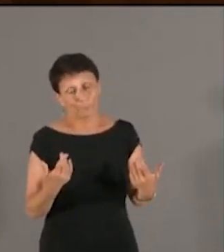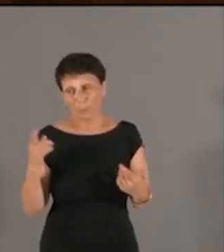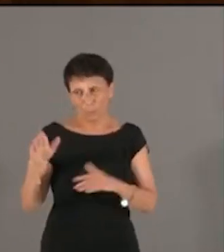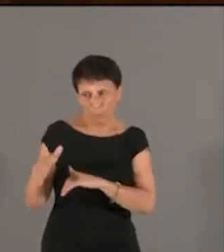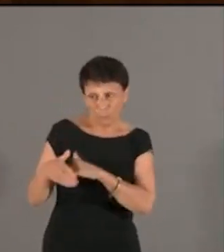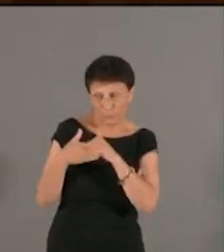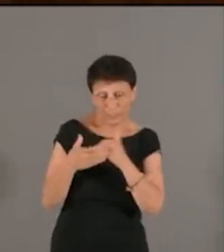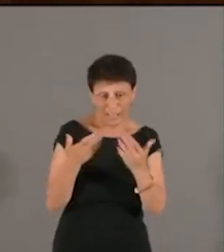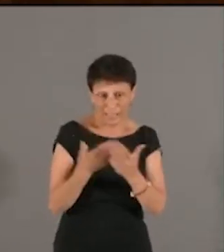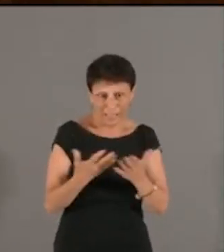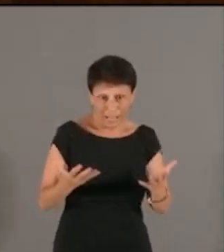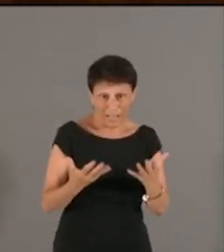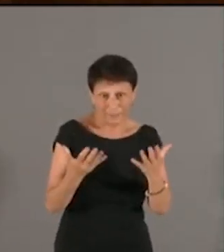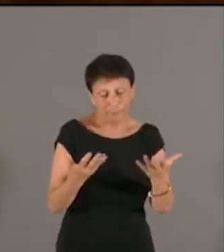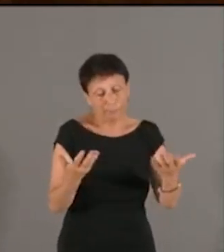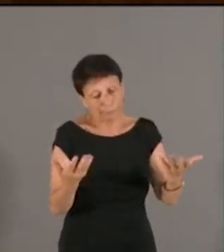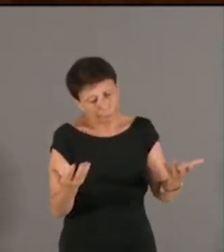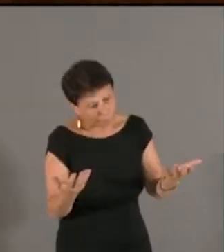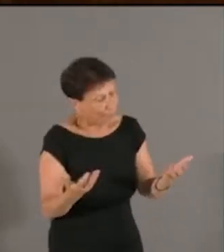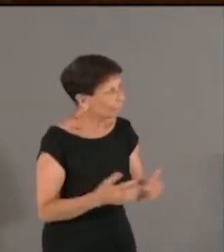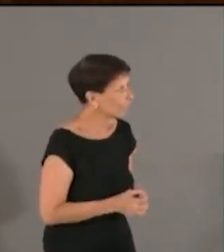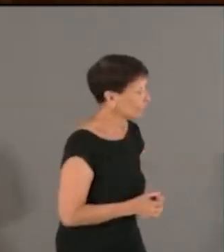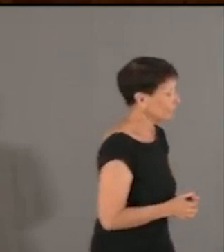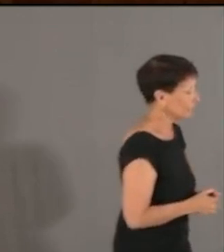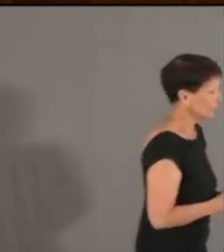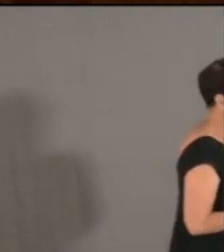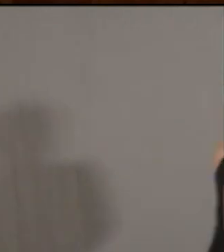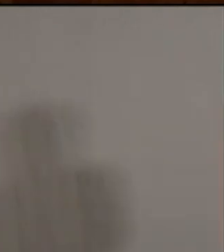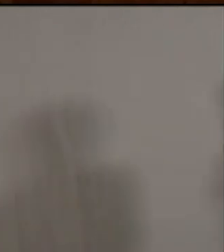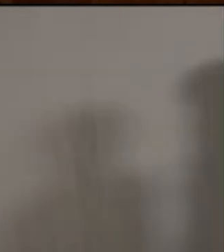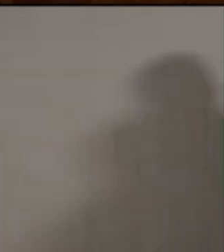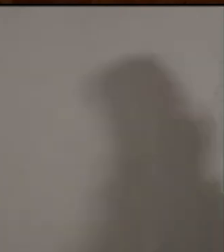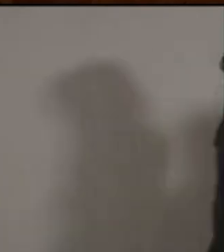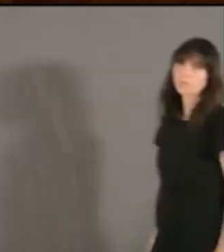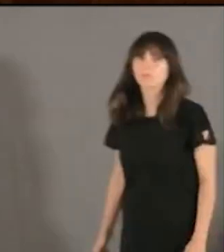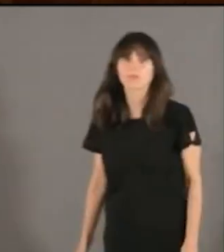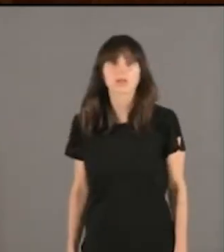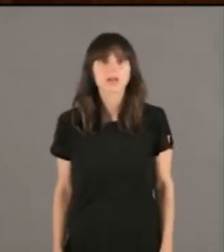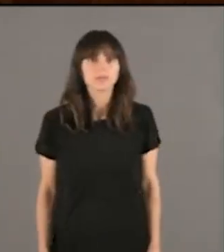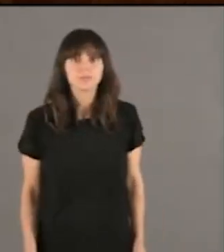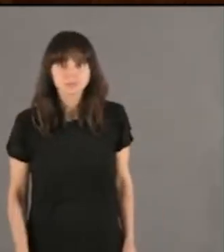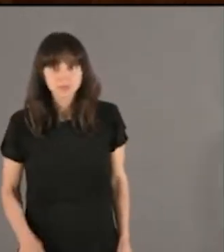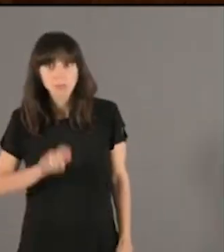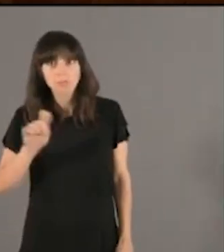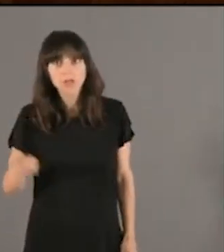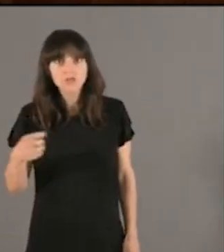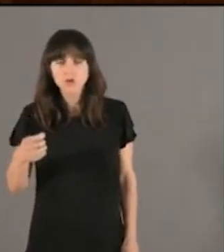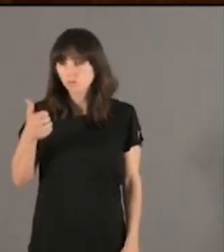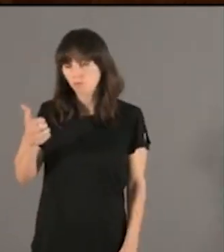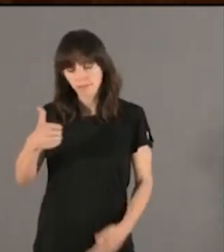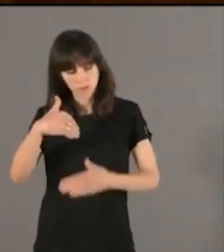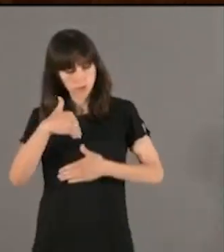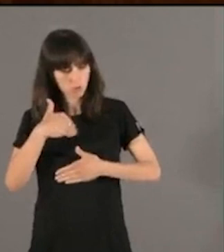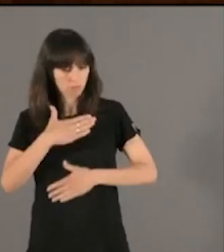cette initiative et c'est, je dirais, c'est votre sincérité jamais remise en question, votre engagement